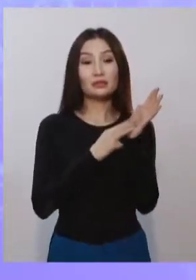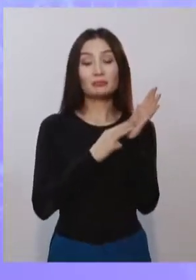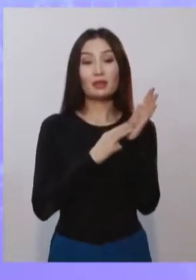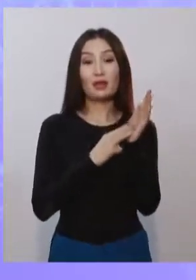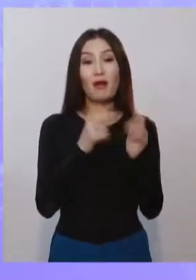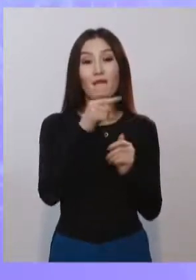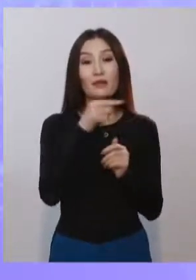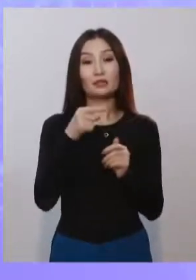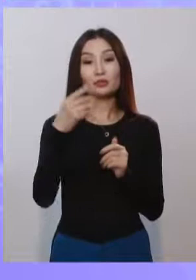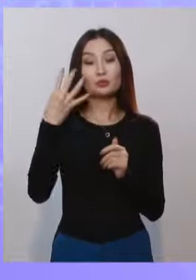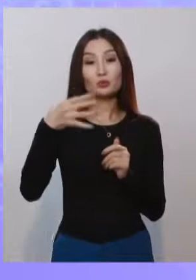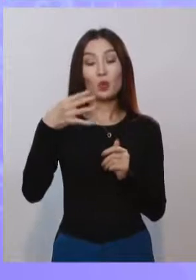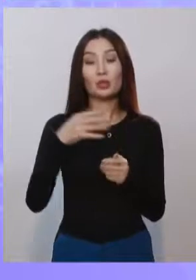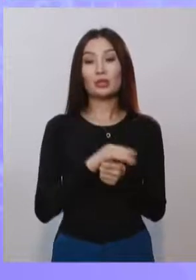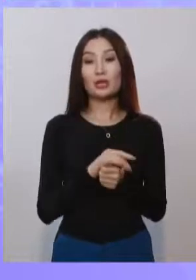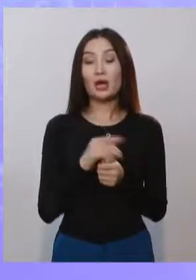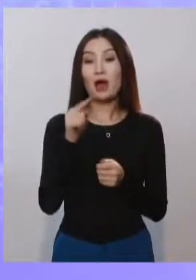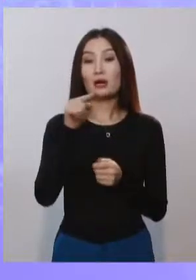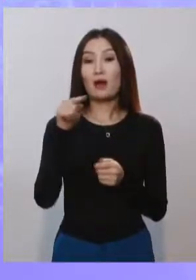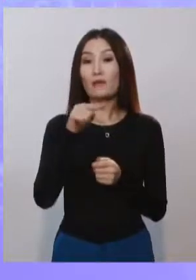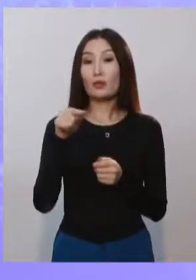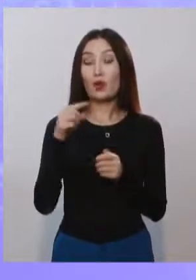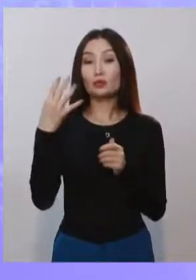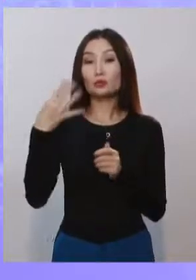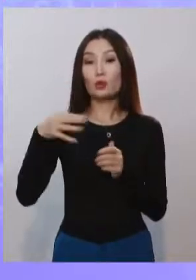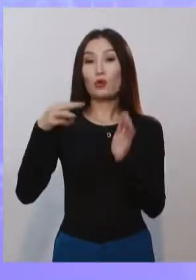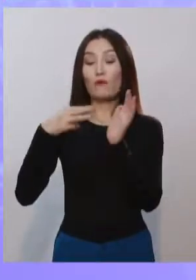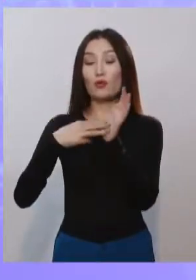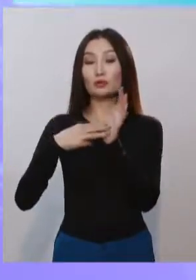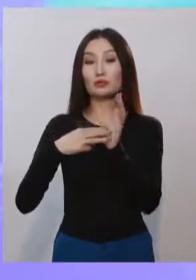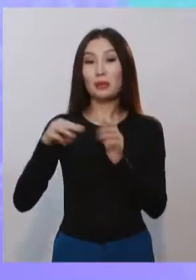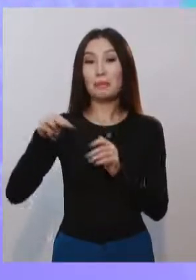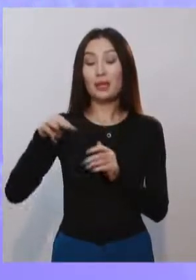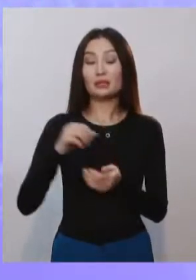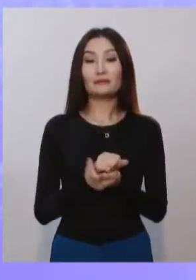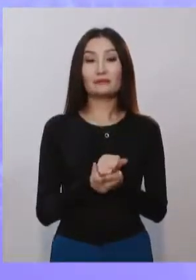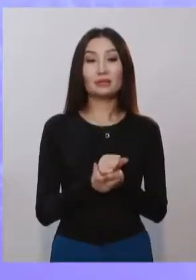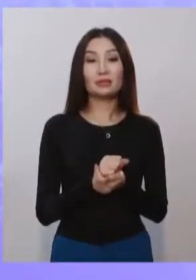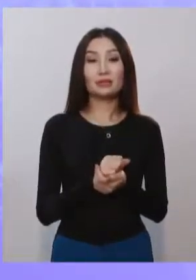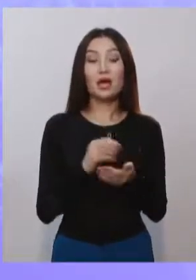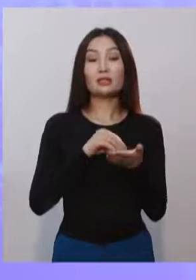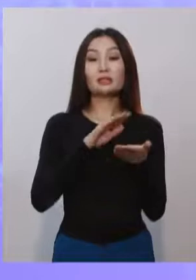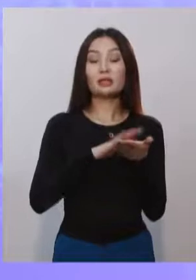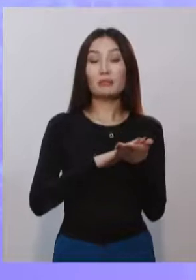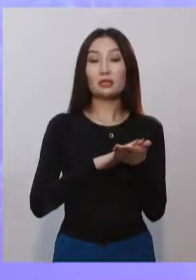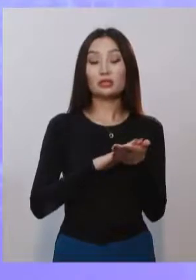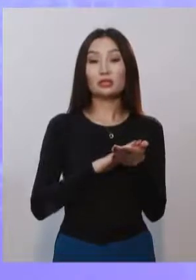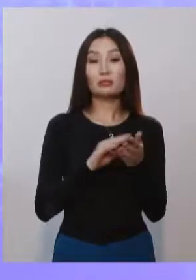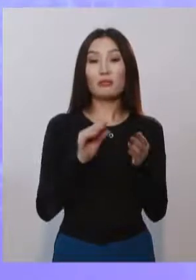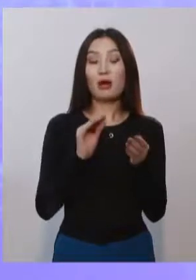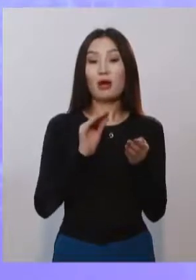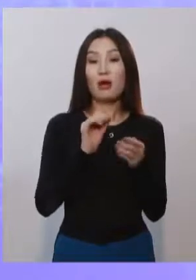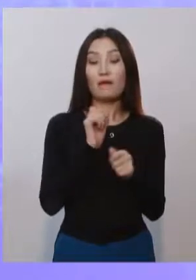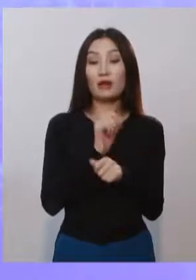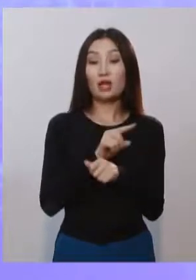вычтем 40 равно 48 метров запишем выражение